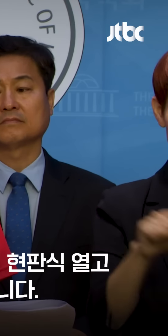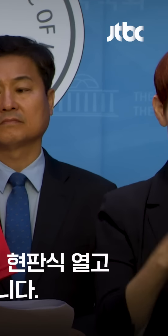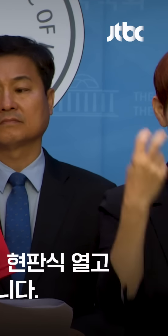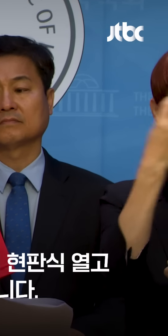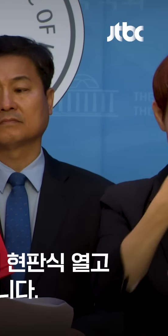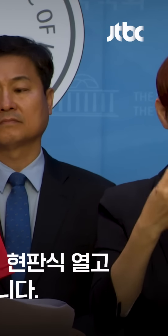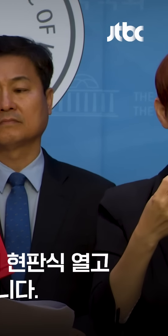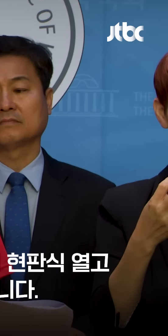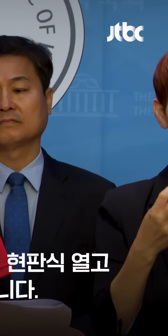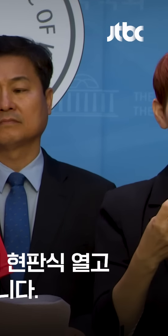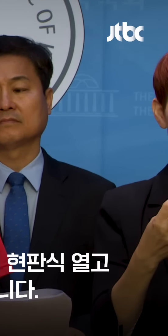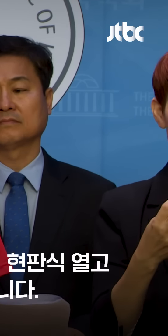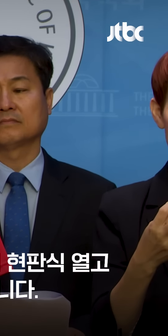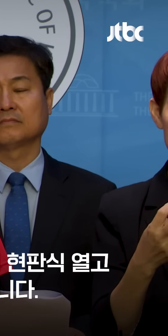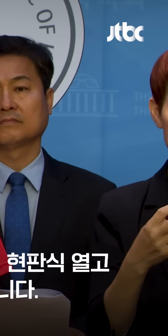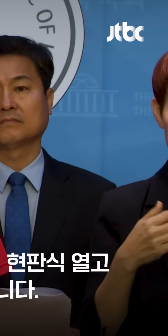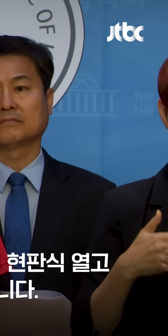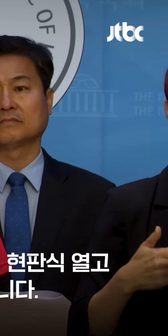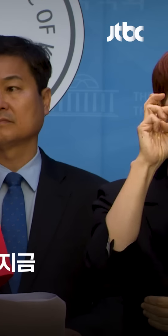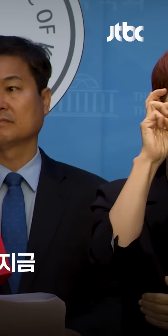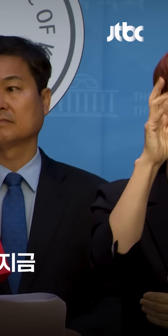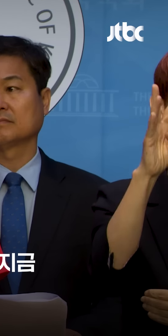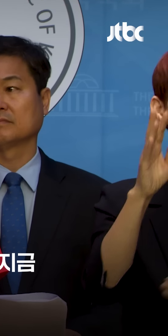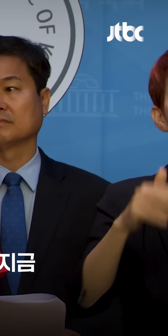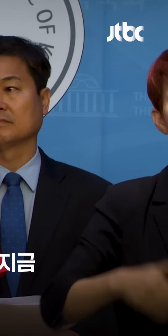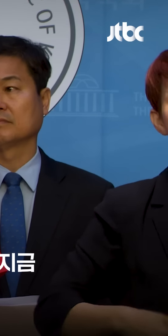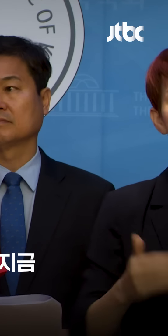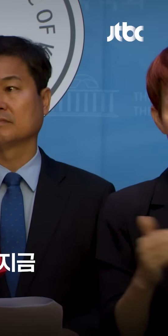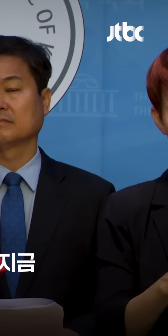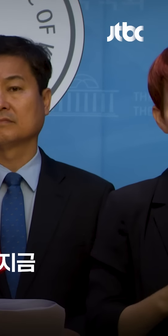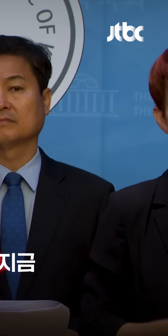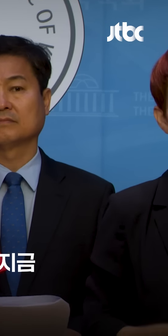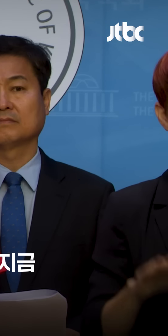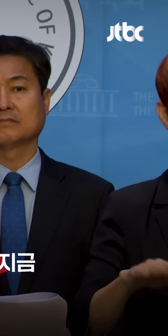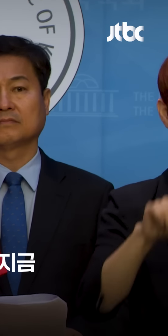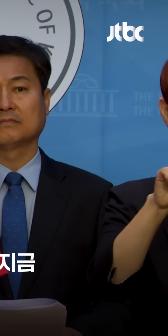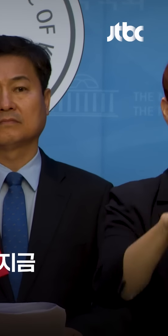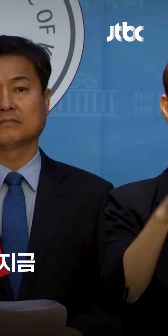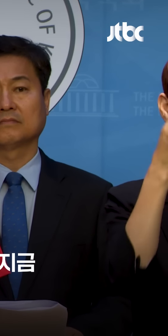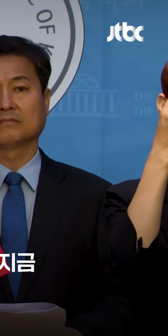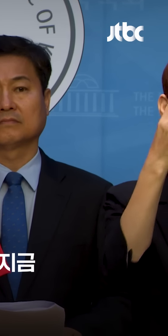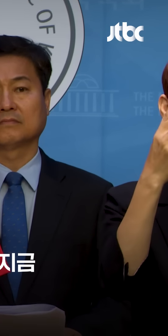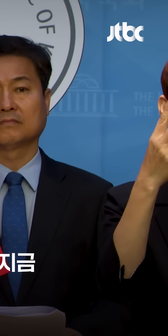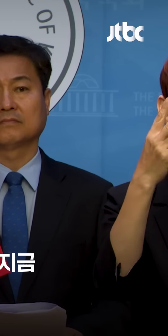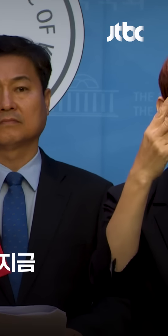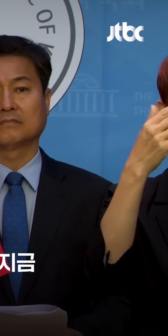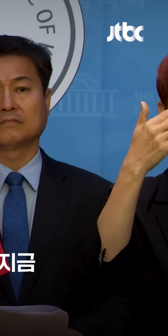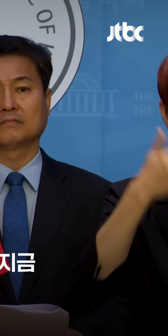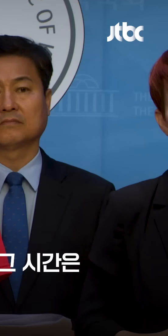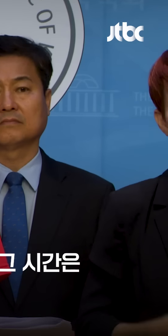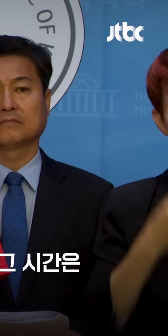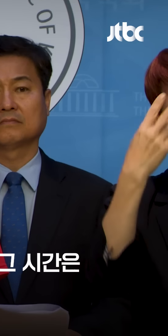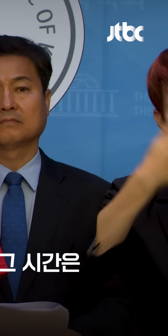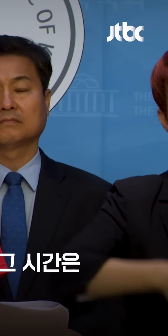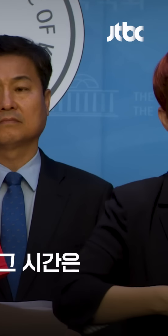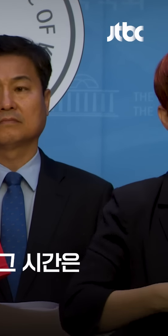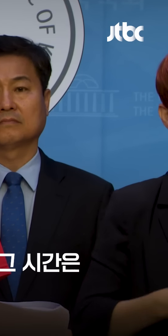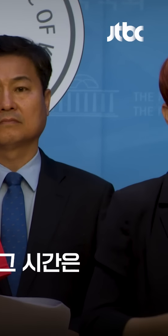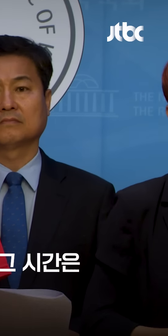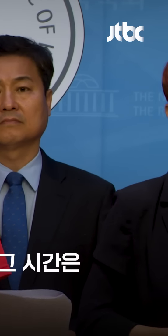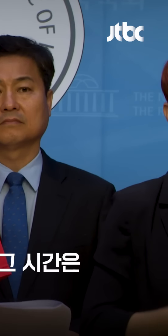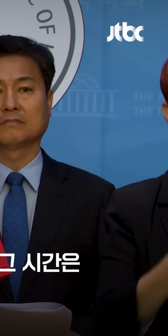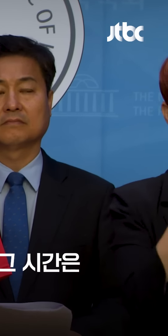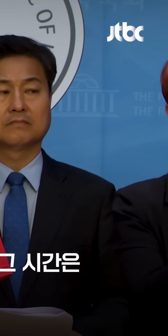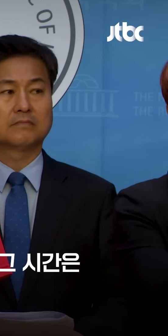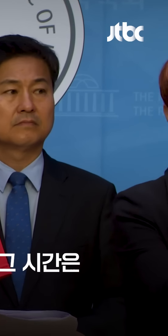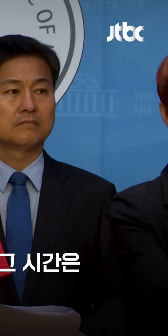업무 시작하는데 약 34일 걸렸습니다. 우리에게 남은 실질적인 시간은 지금 2개월도 채 되지 않습니다. 대통령 거부권까지